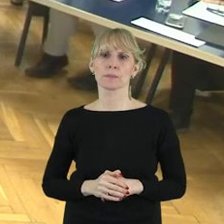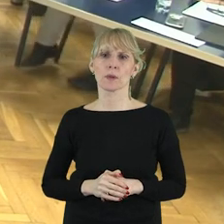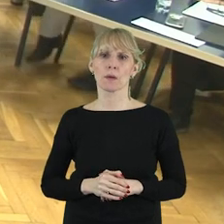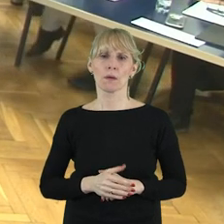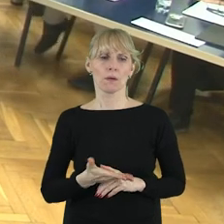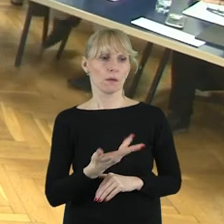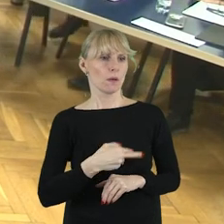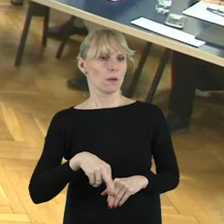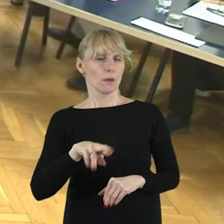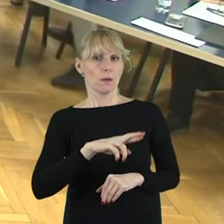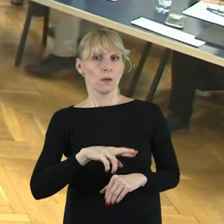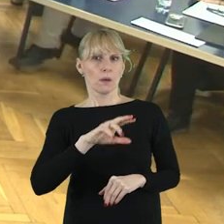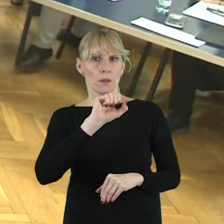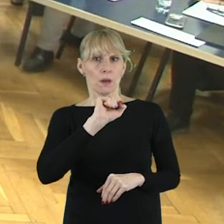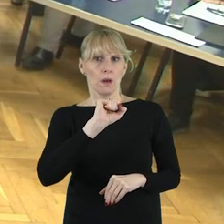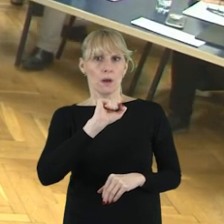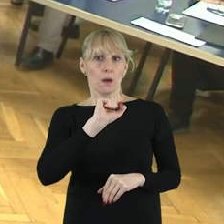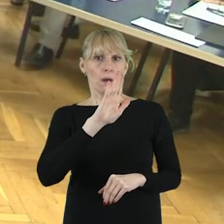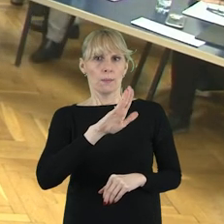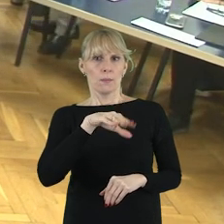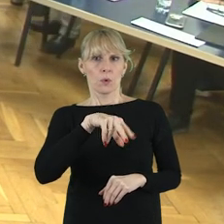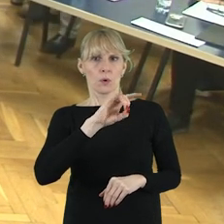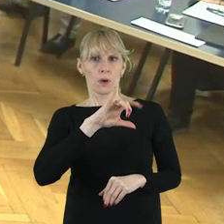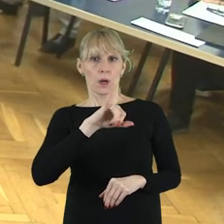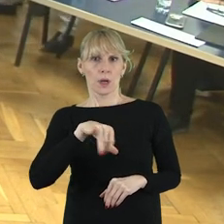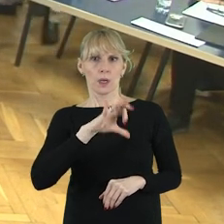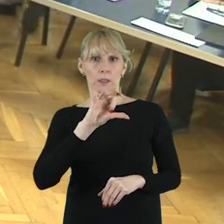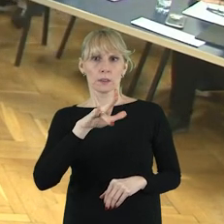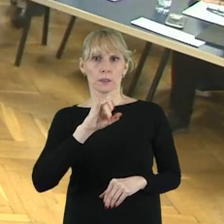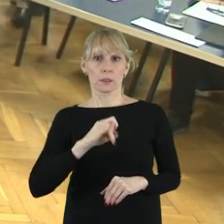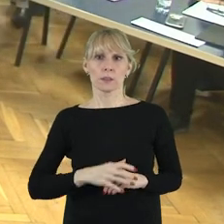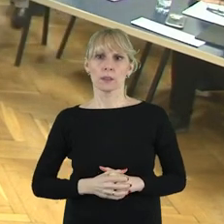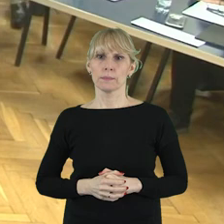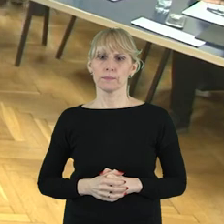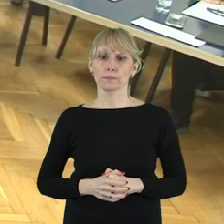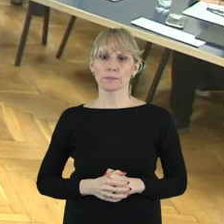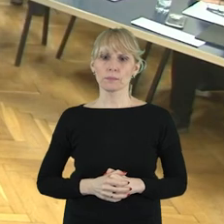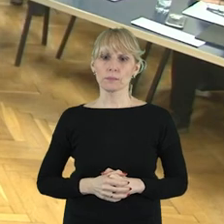Mrozik. Pan radny Marcin Bugajski w trybie ad vocem.